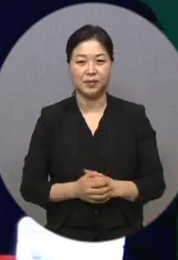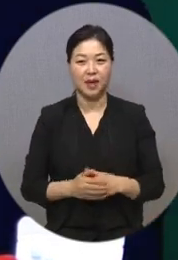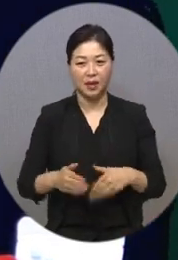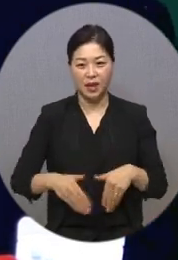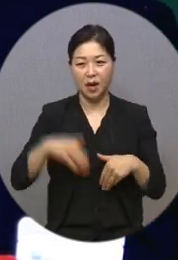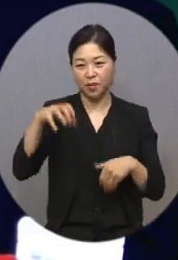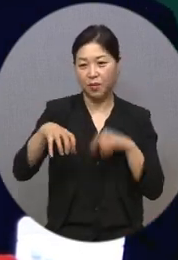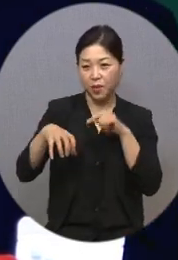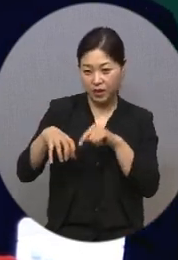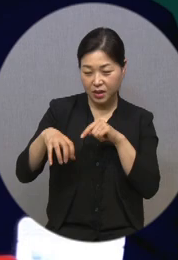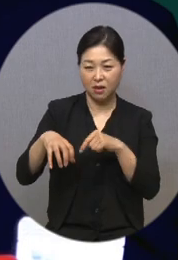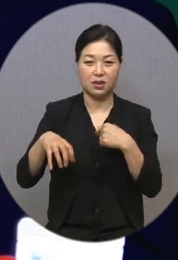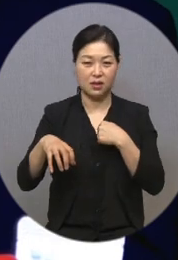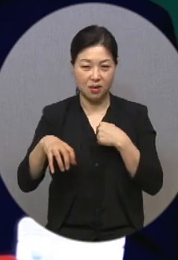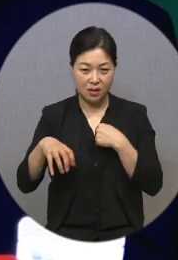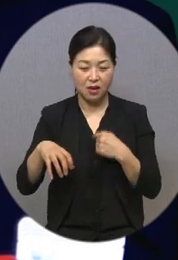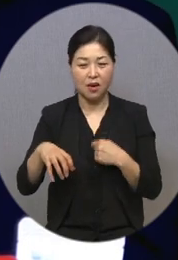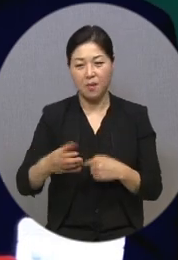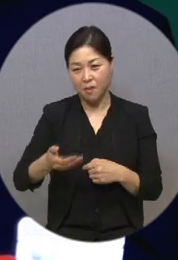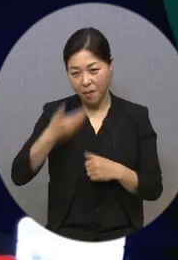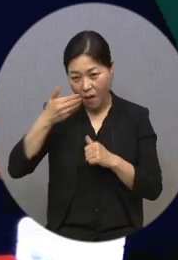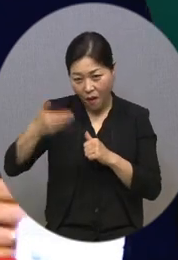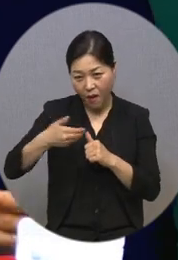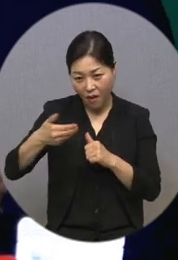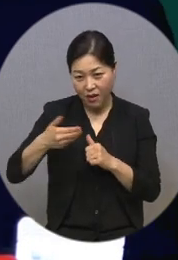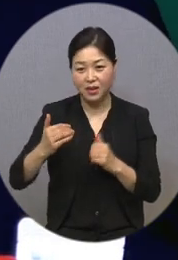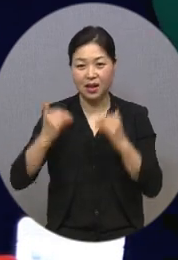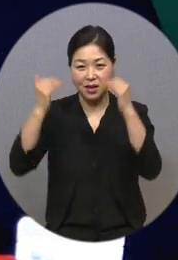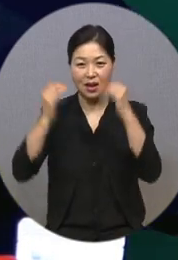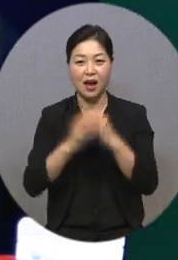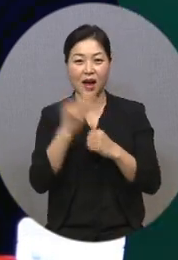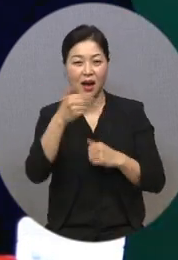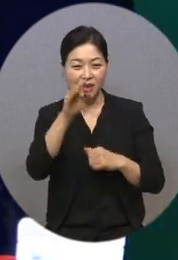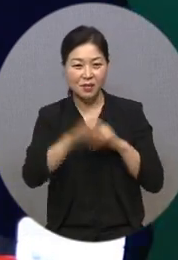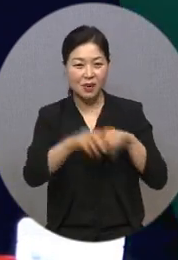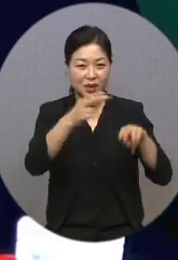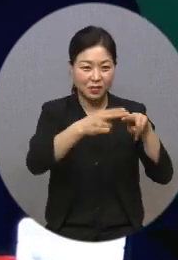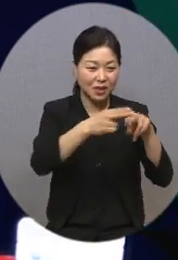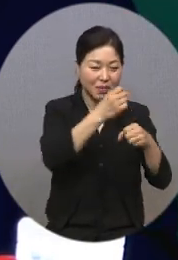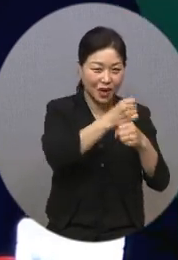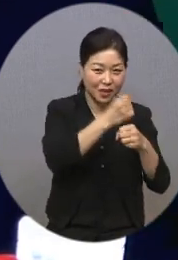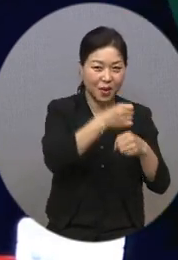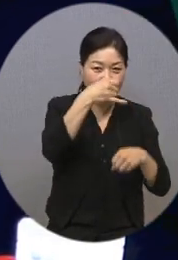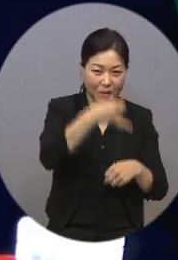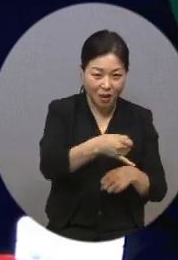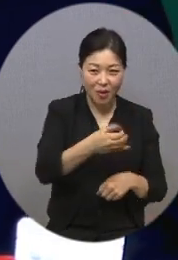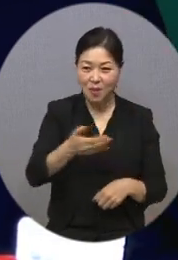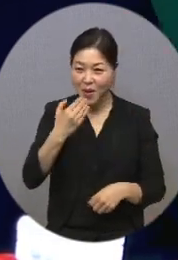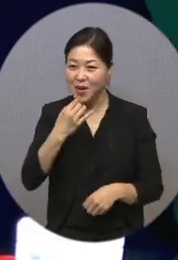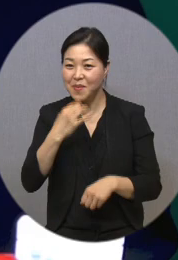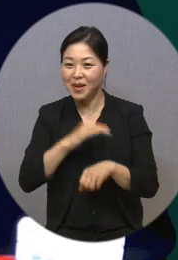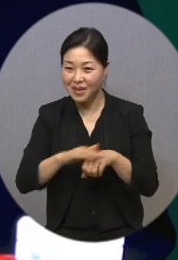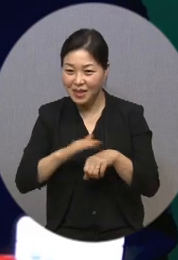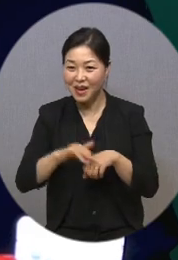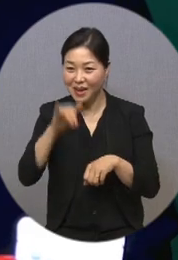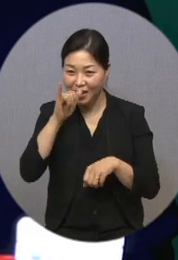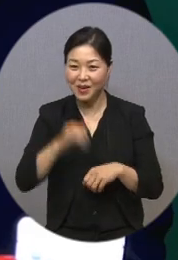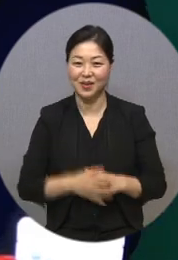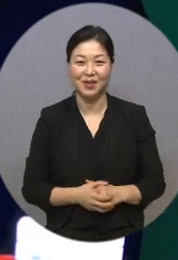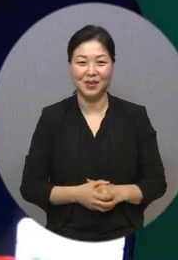먹여 살렸죠. 그러니까요. 그렇지만 살림은 못하고 먹기만 잘하고.